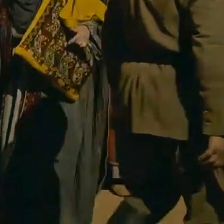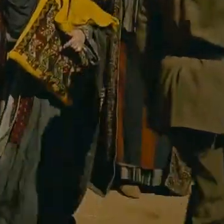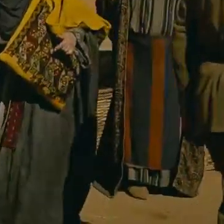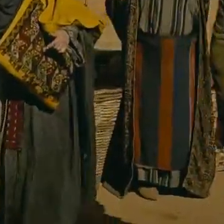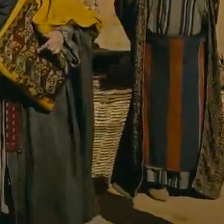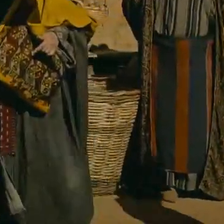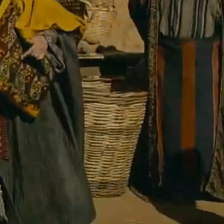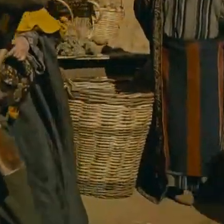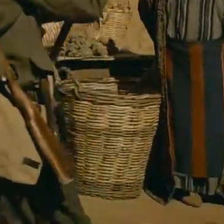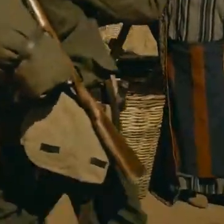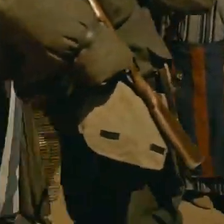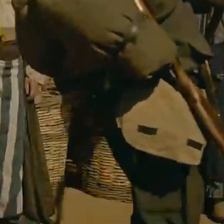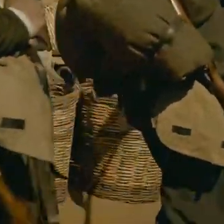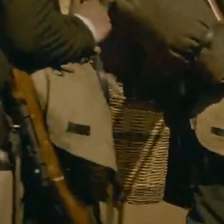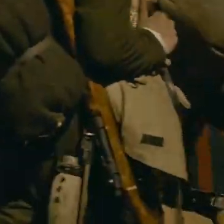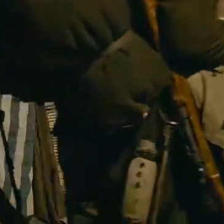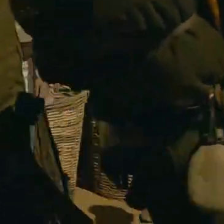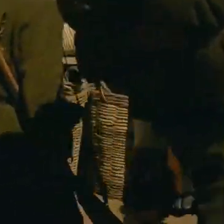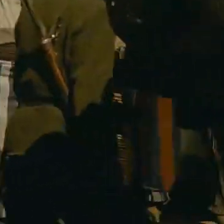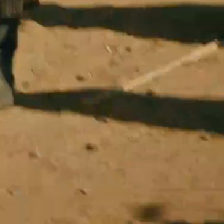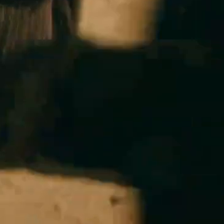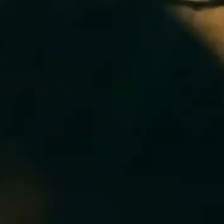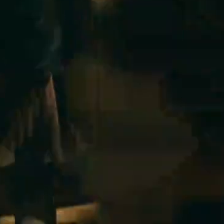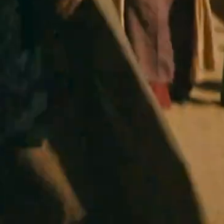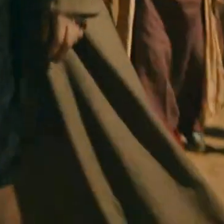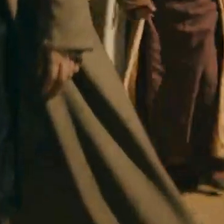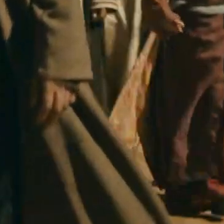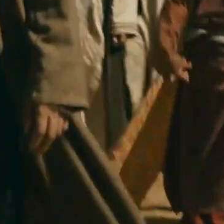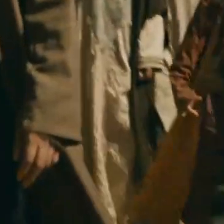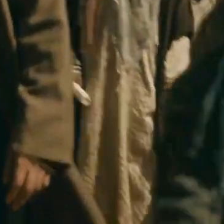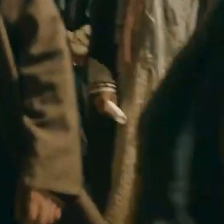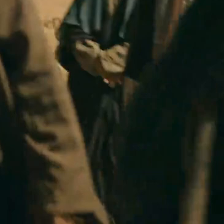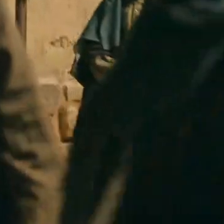heybesiyle gelen Efsa yanından geçen askerleri süzüyor.